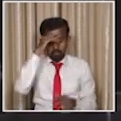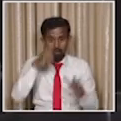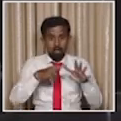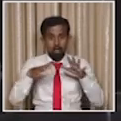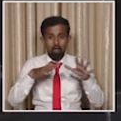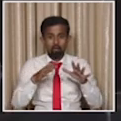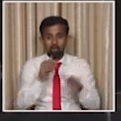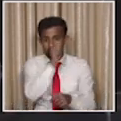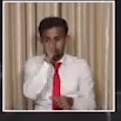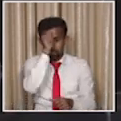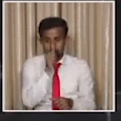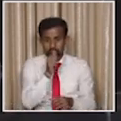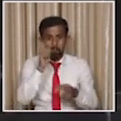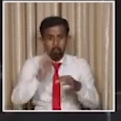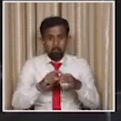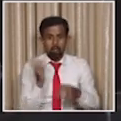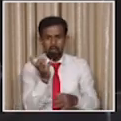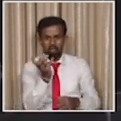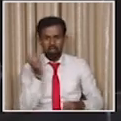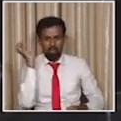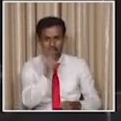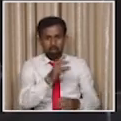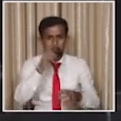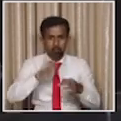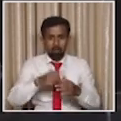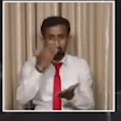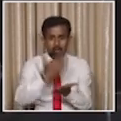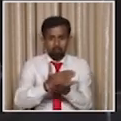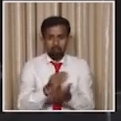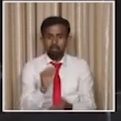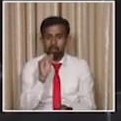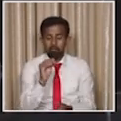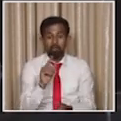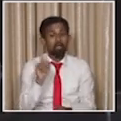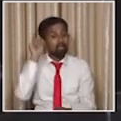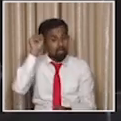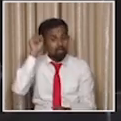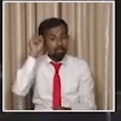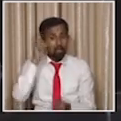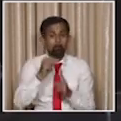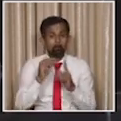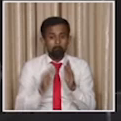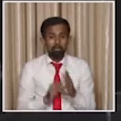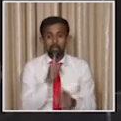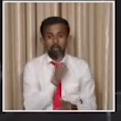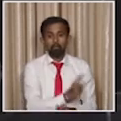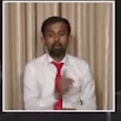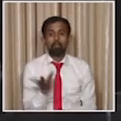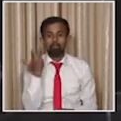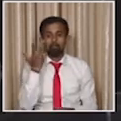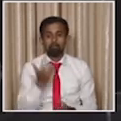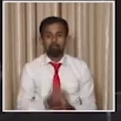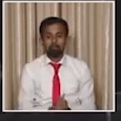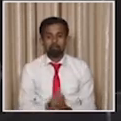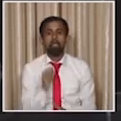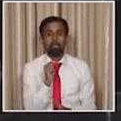අනුරාධපුරයේ පල්ලියක තියෙන ප්‍රශ්නයක් ගල් ගහන ප්‍රශ්නයක් නවත්තන්න නම්. ඇයි එදා ඒක එදා අගමැතිවරයාට කිව්වේ නැත්තේ?